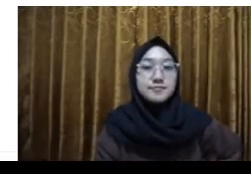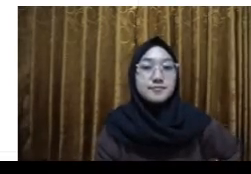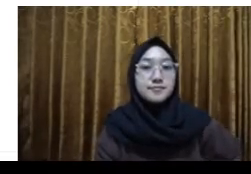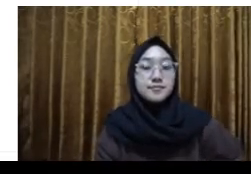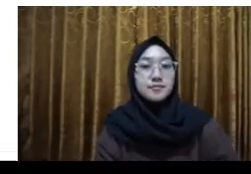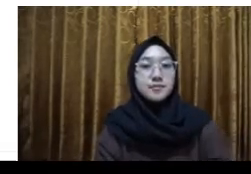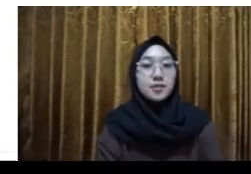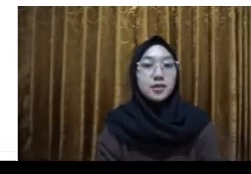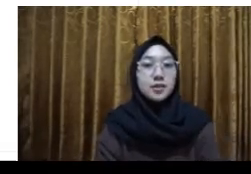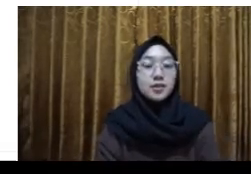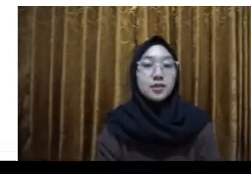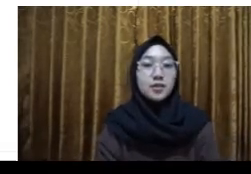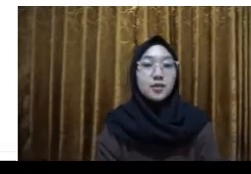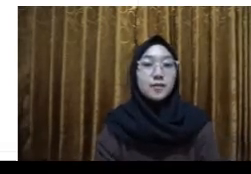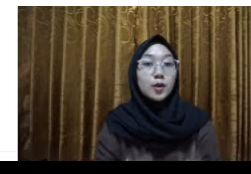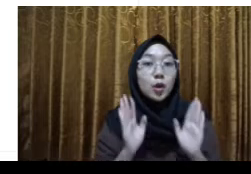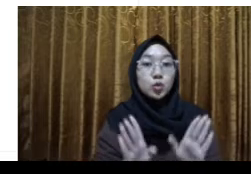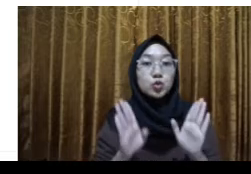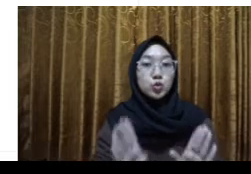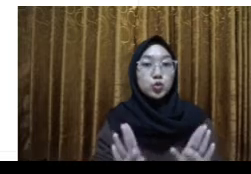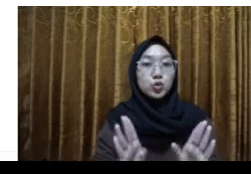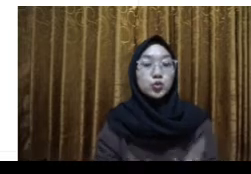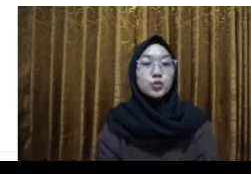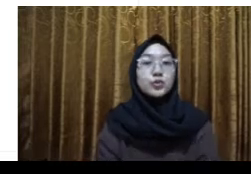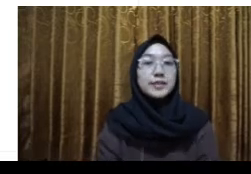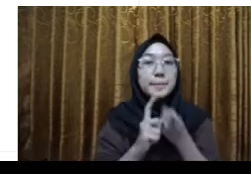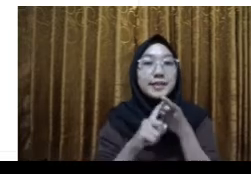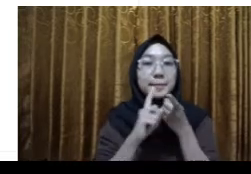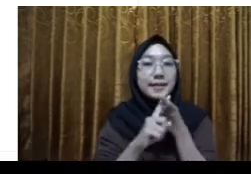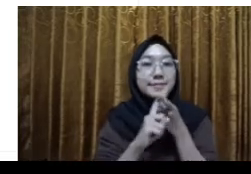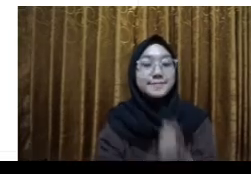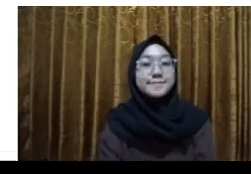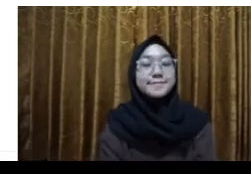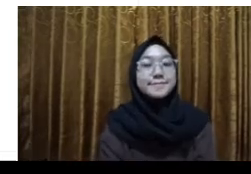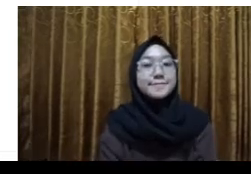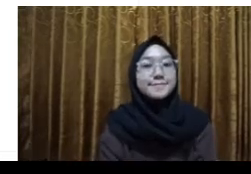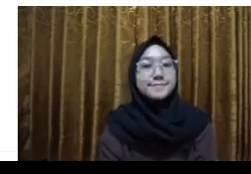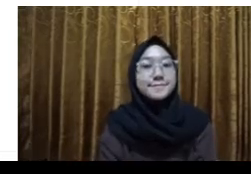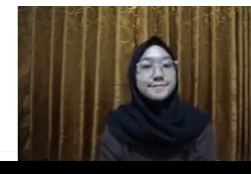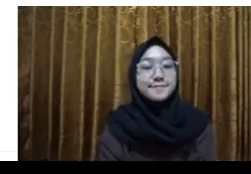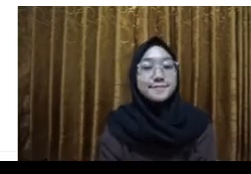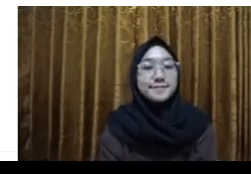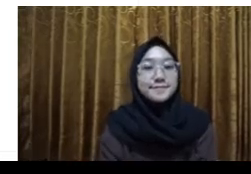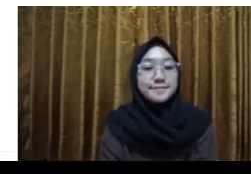Kita akan mencoba. Save as. Print alt, save as Alt F A. Space.